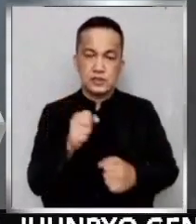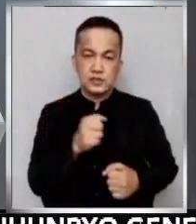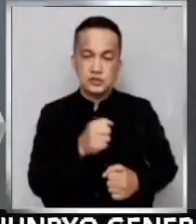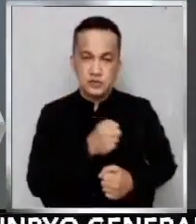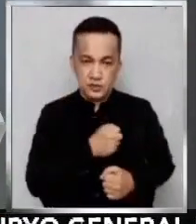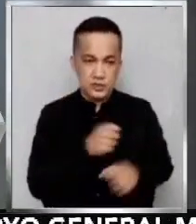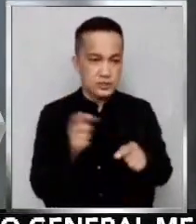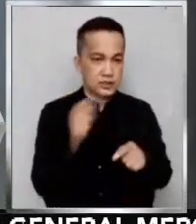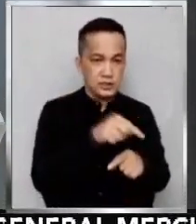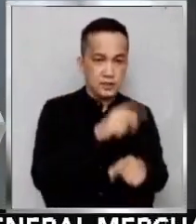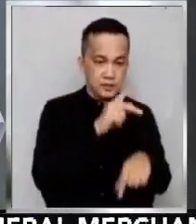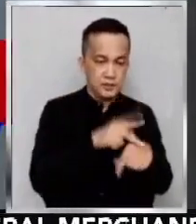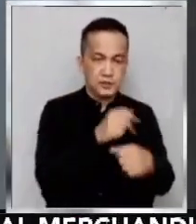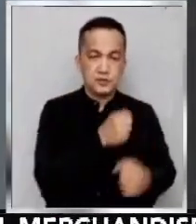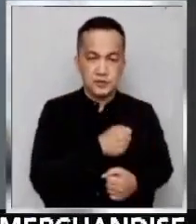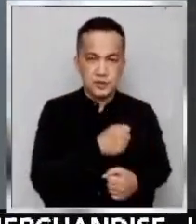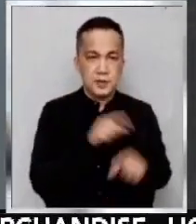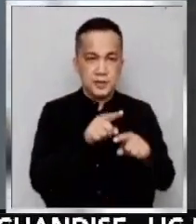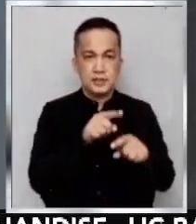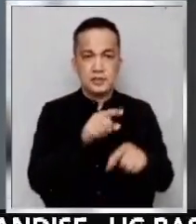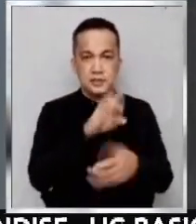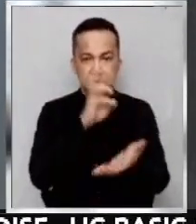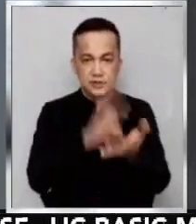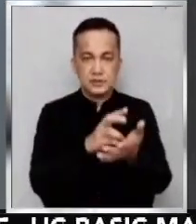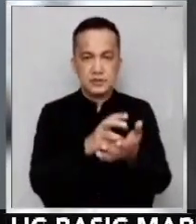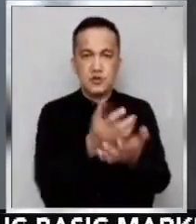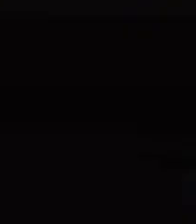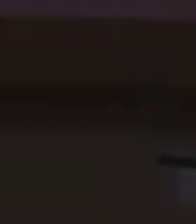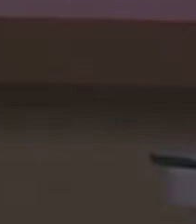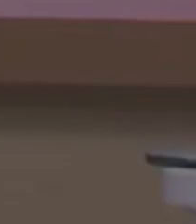that site belongs to the Philippines.